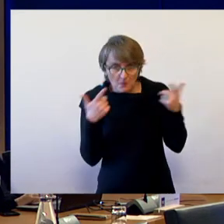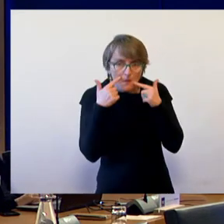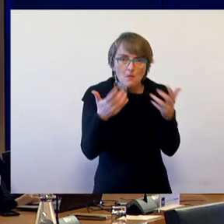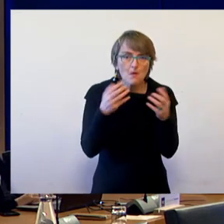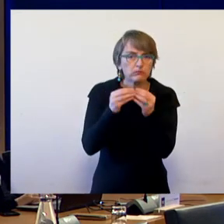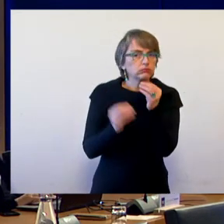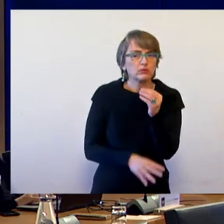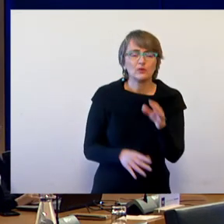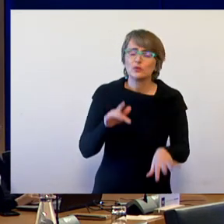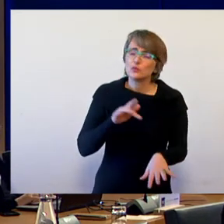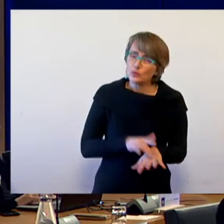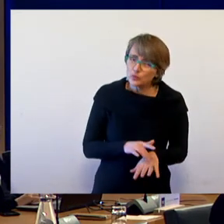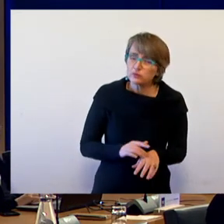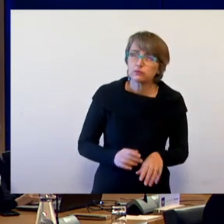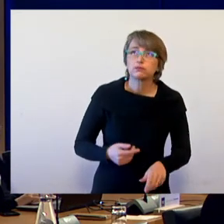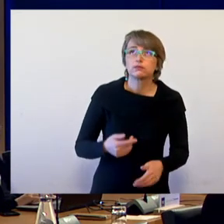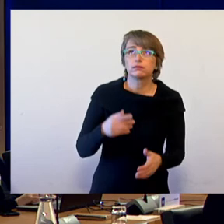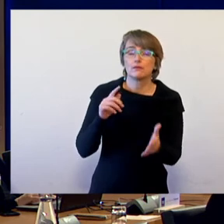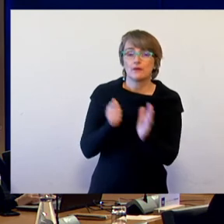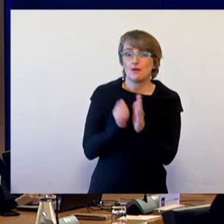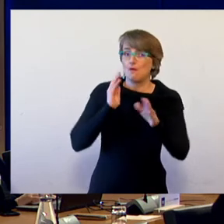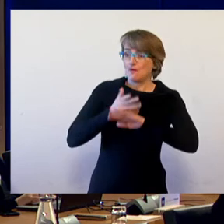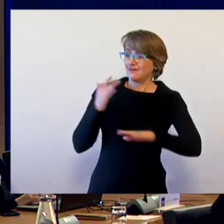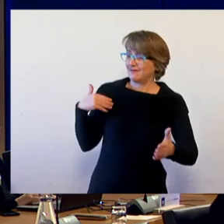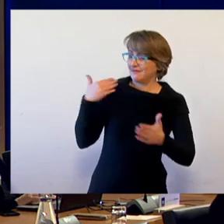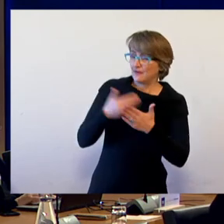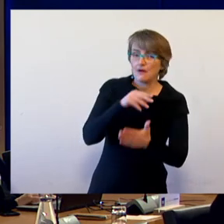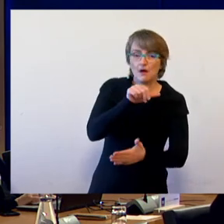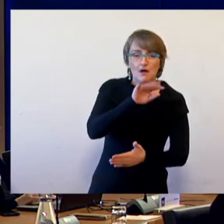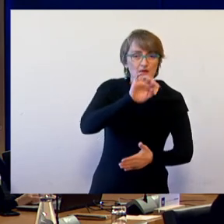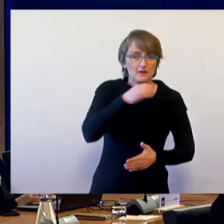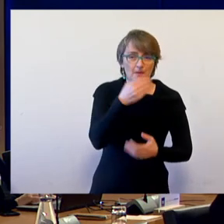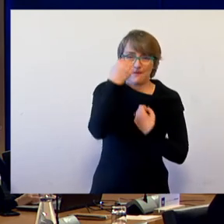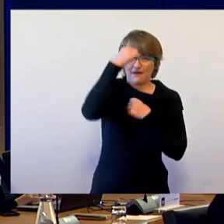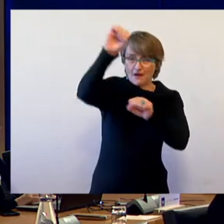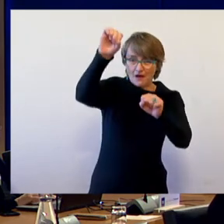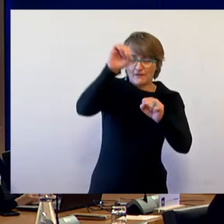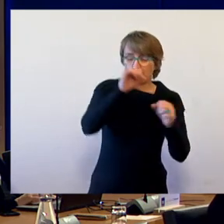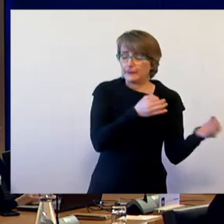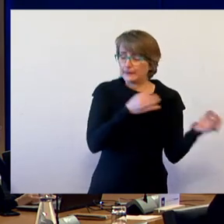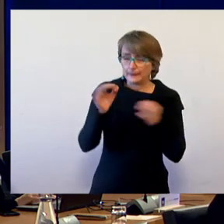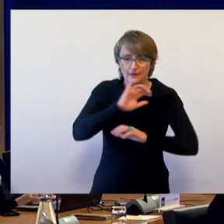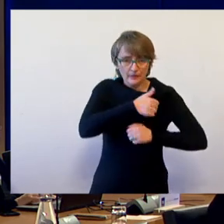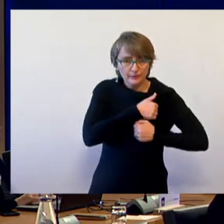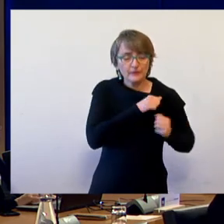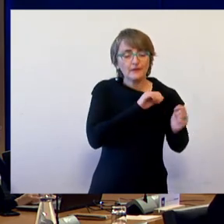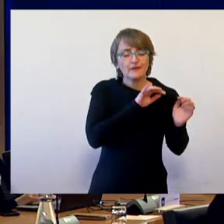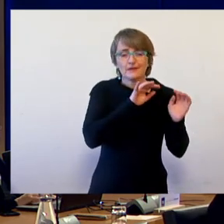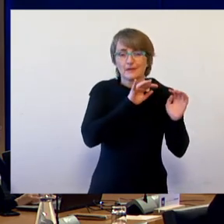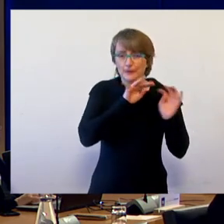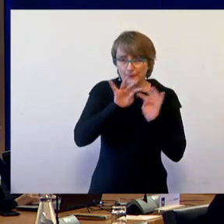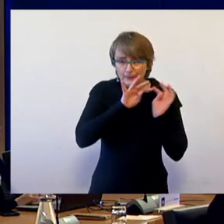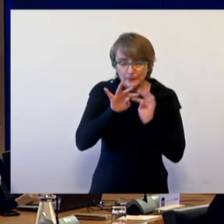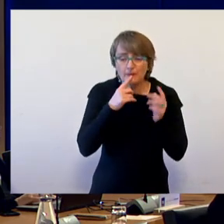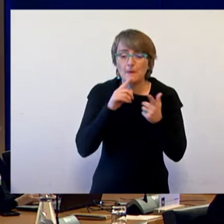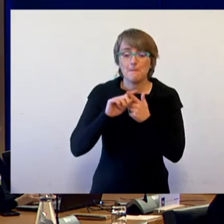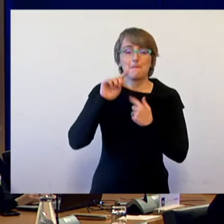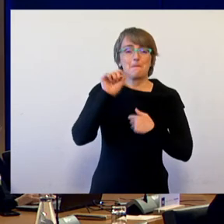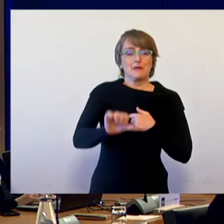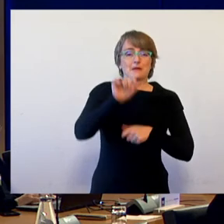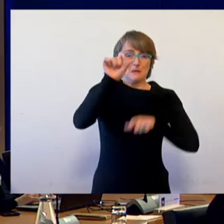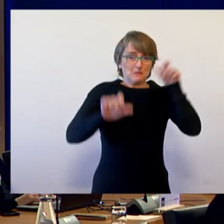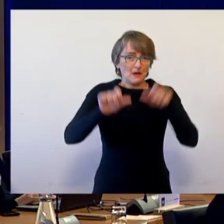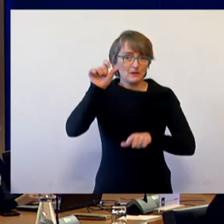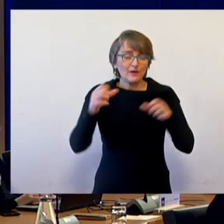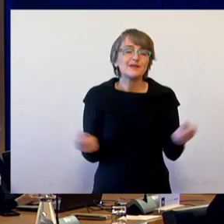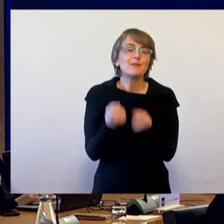des grèves très suivies par les ATSEM depuis la rentrée. Mardi, il y a une mobilisation des animateurs et des animatrices. Ils pointent des bas